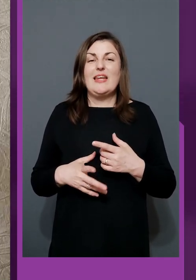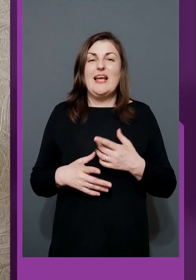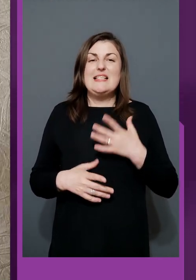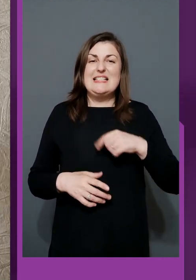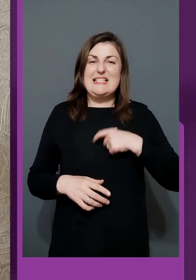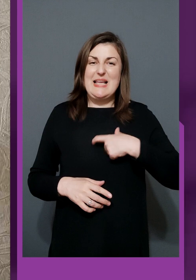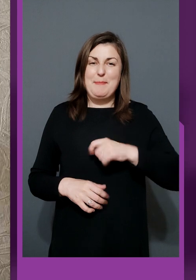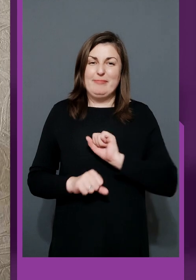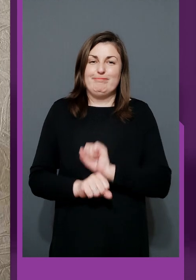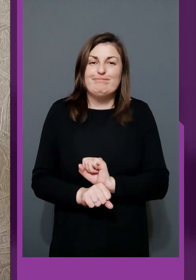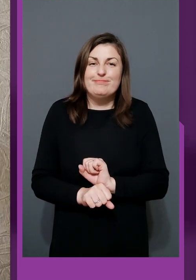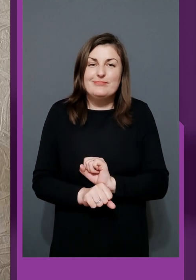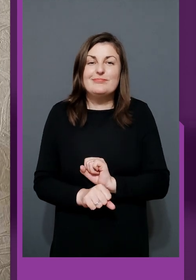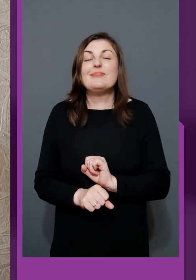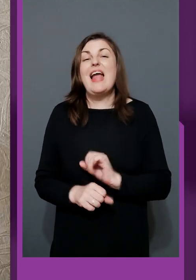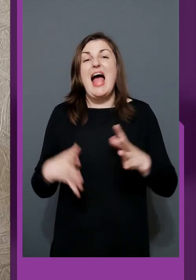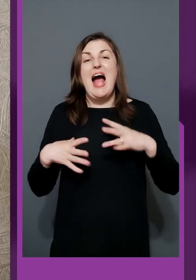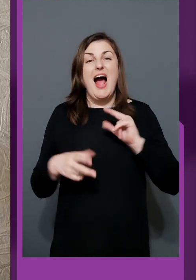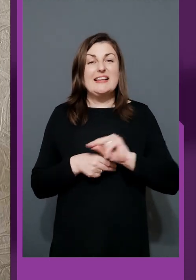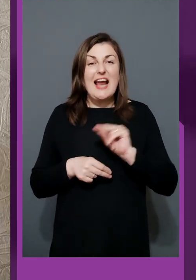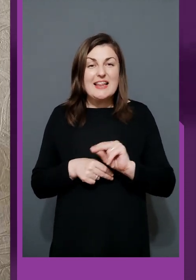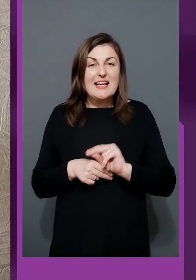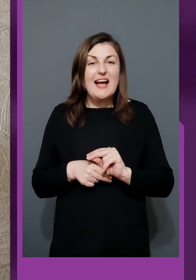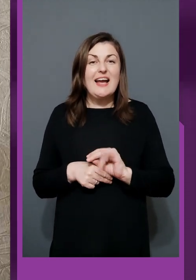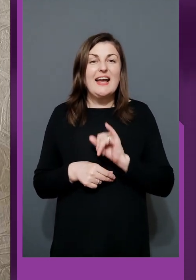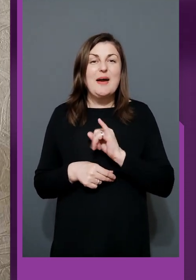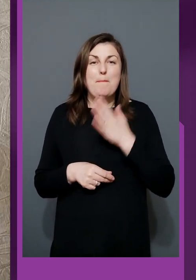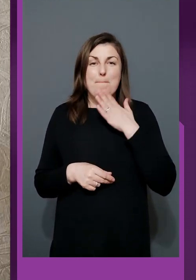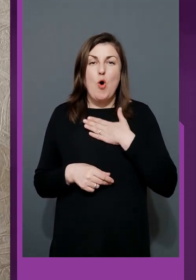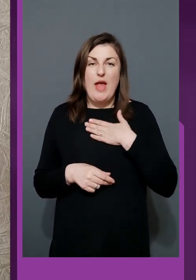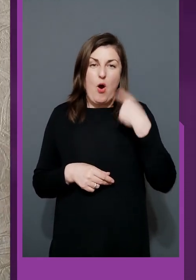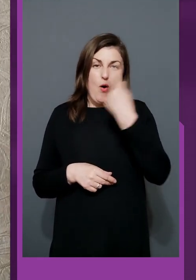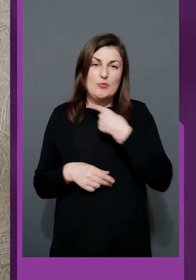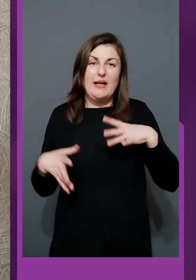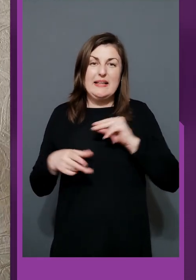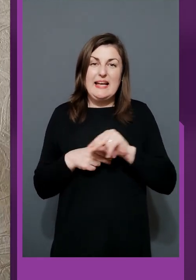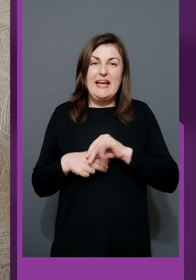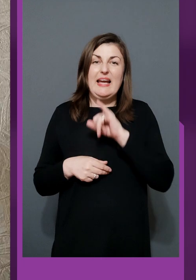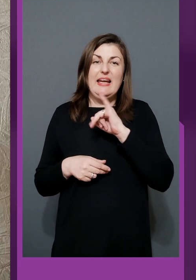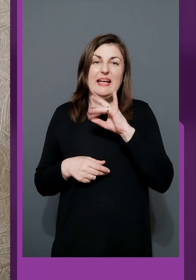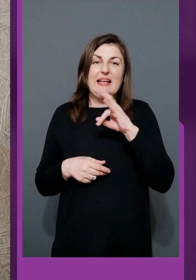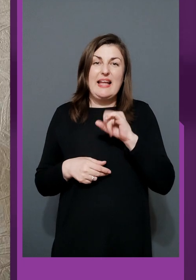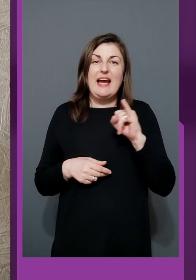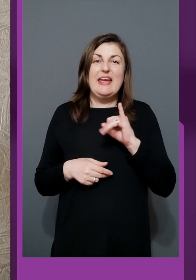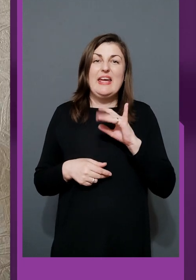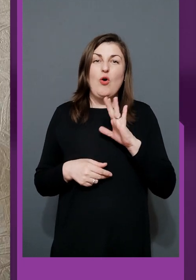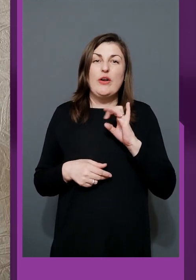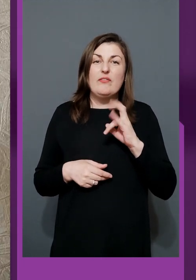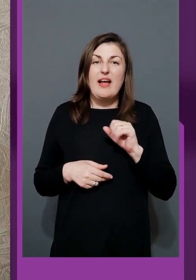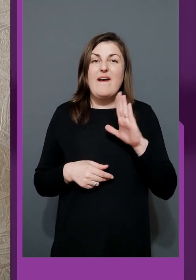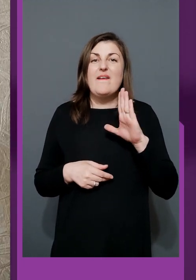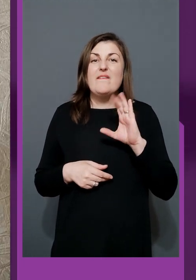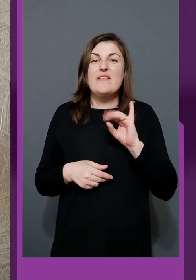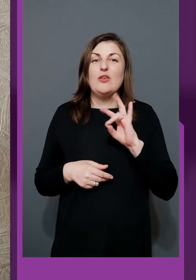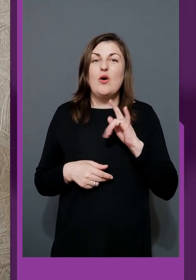стримала себе тренерка моя особиста тренерка Ірина Ігорівна